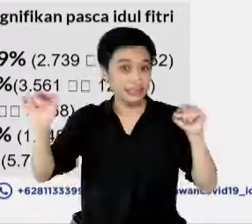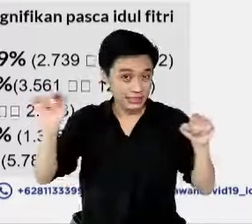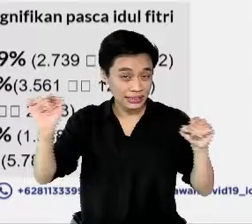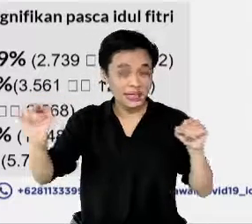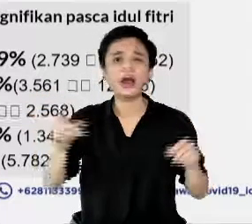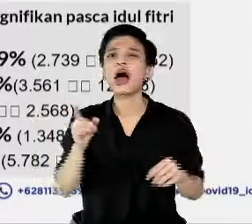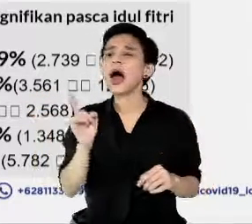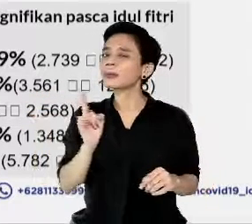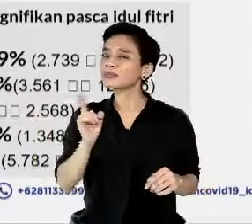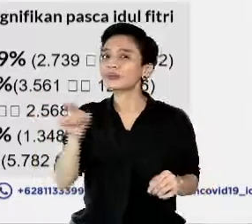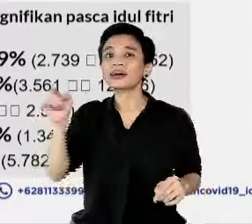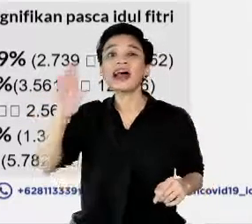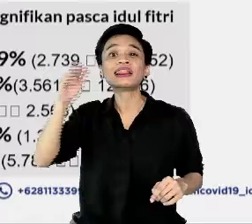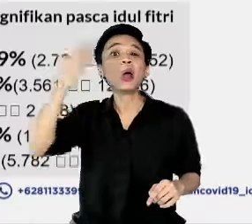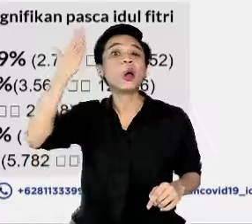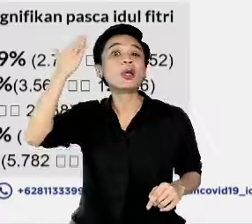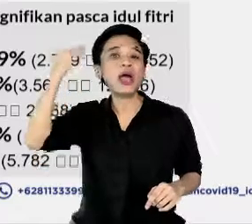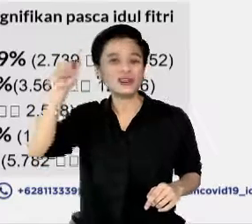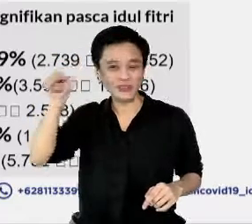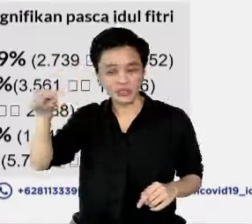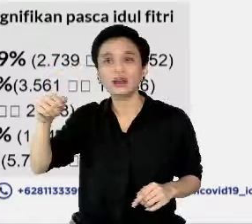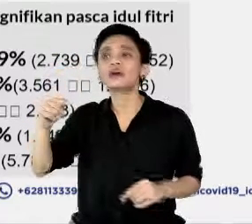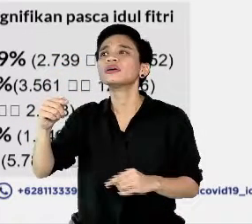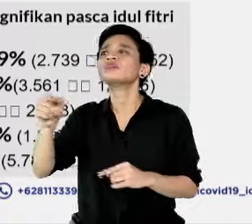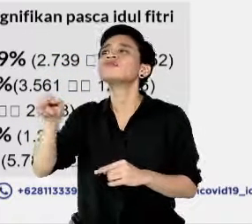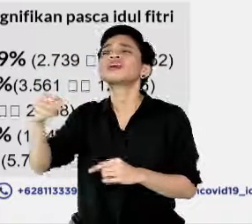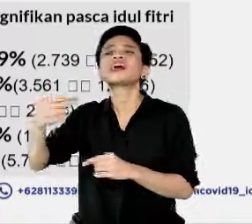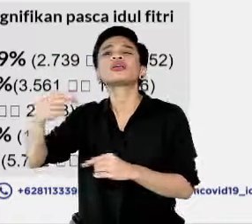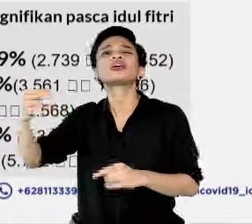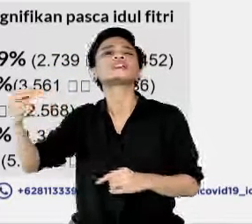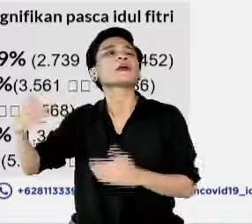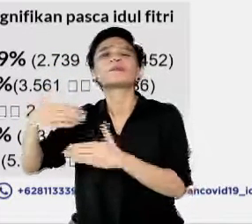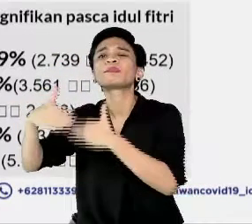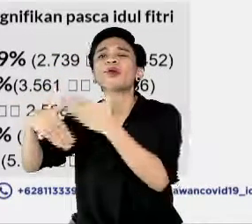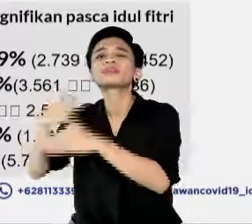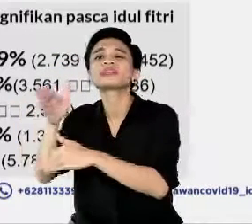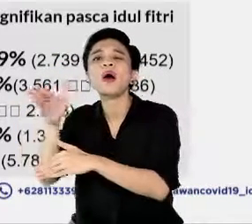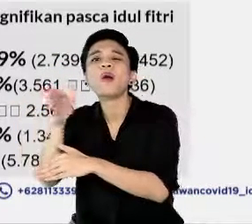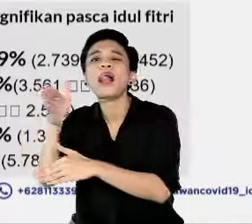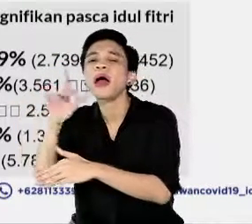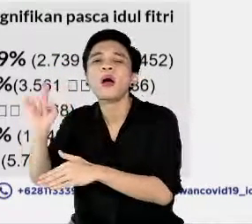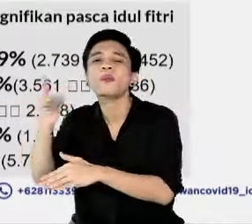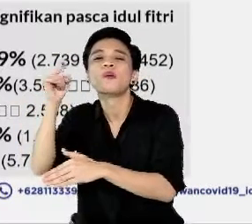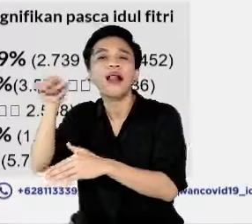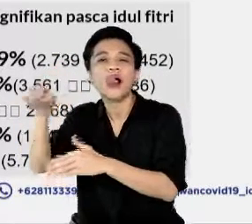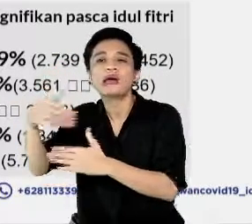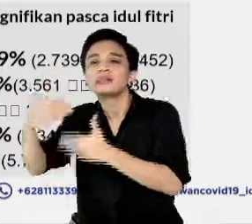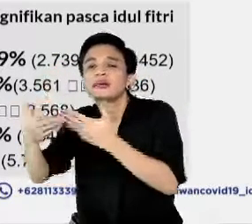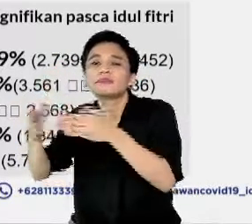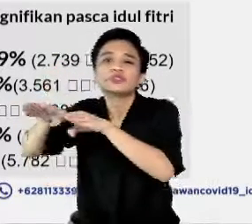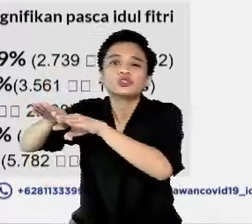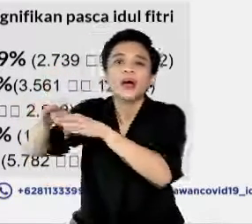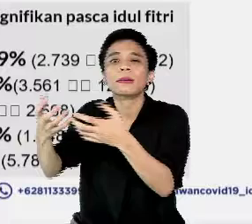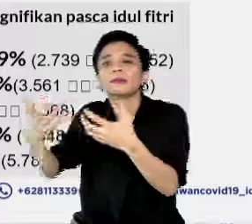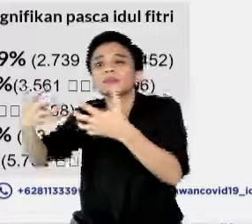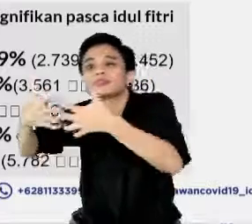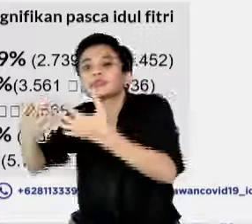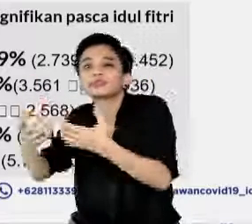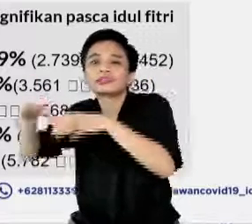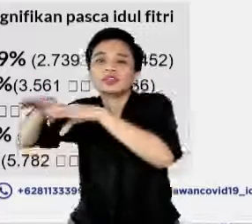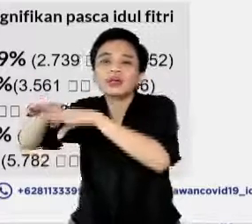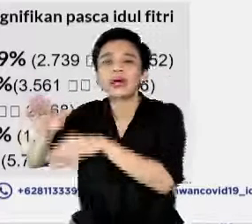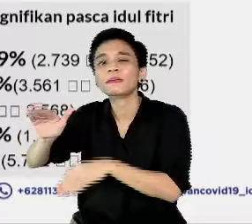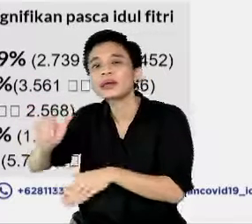karena pada tahun lalu Indonesia masih berada di tahap awal Penanganan pademi dan kita masih menyesuaikan diri terhadap